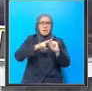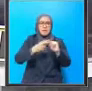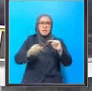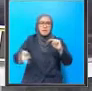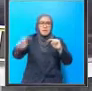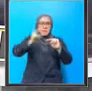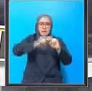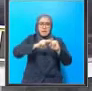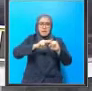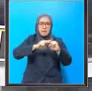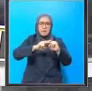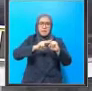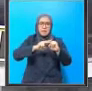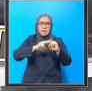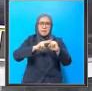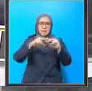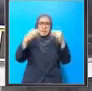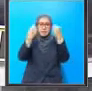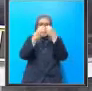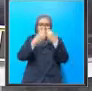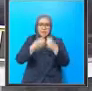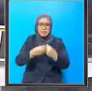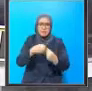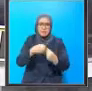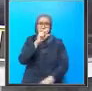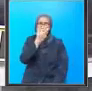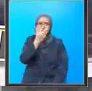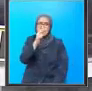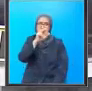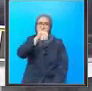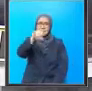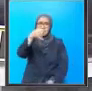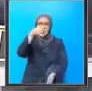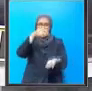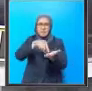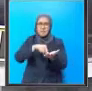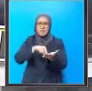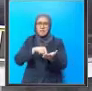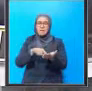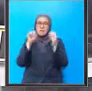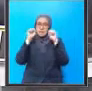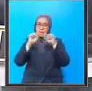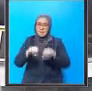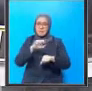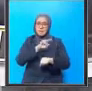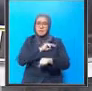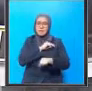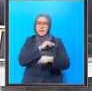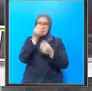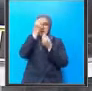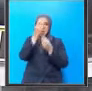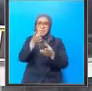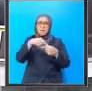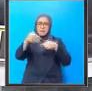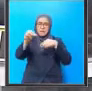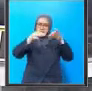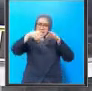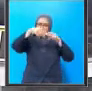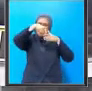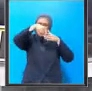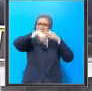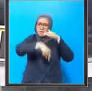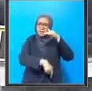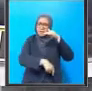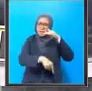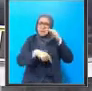peruntukan sebanyak 13 juta ini. Boleh Menteri memberi maklumat yang lebih terperinci mengenai